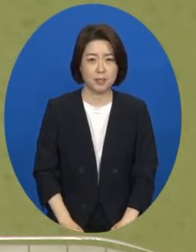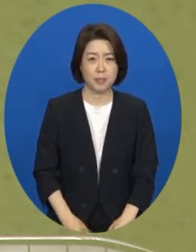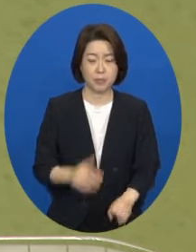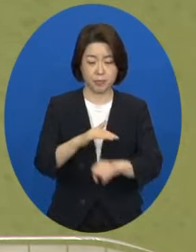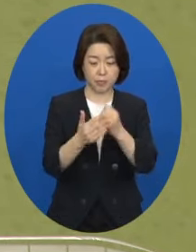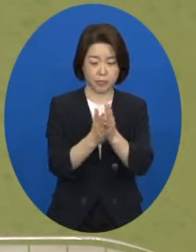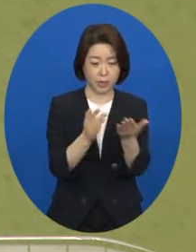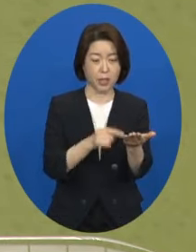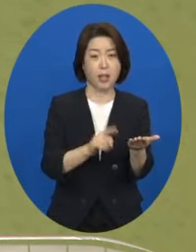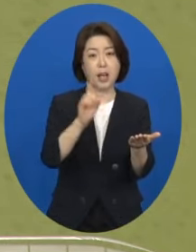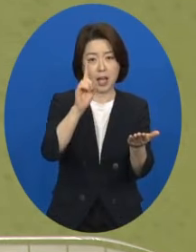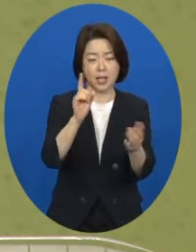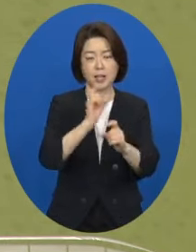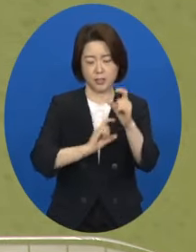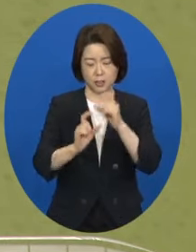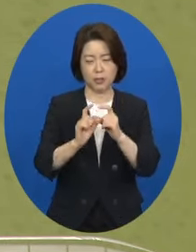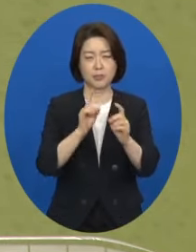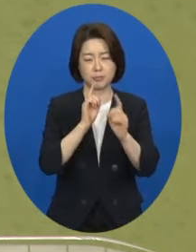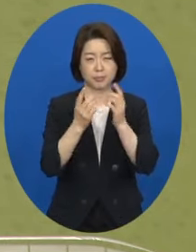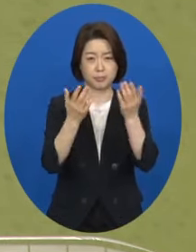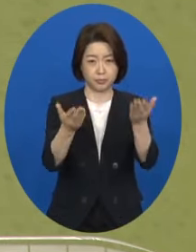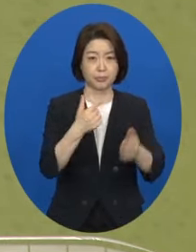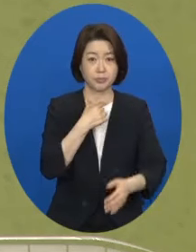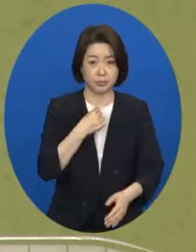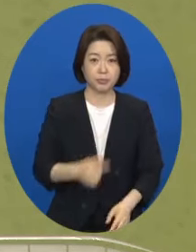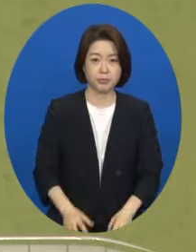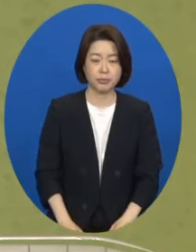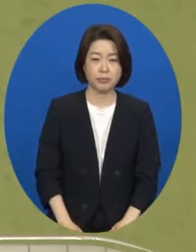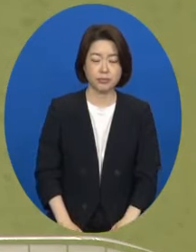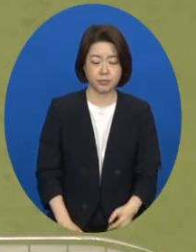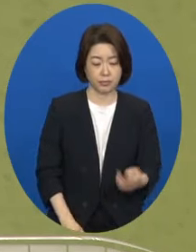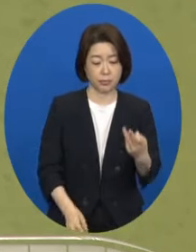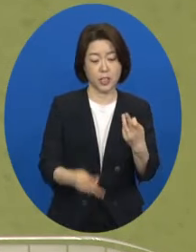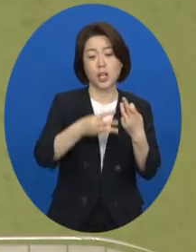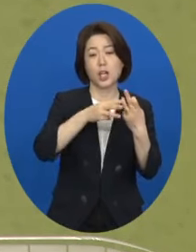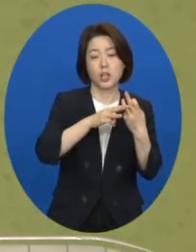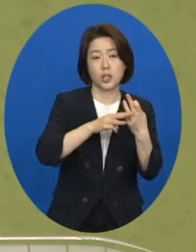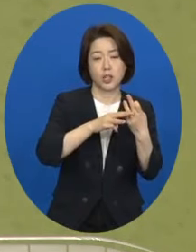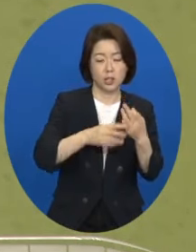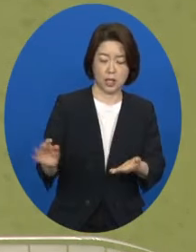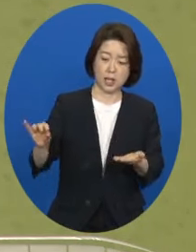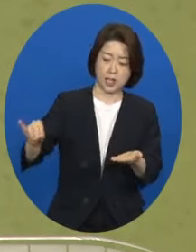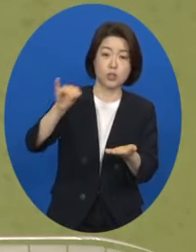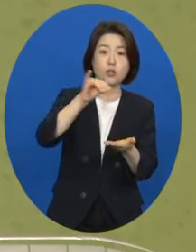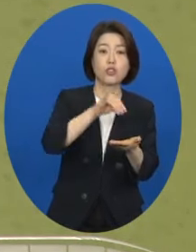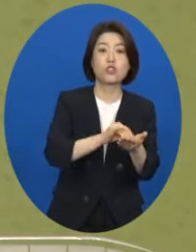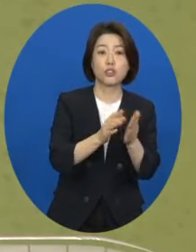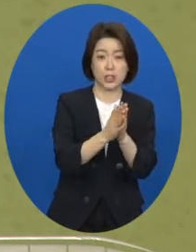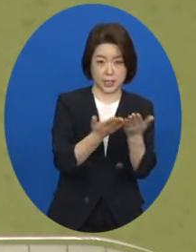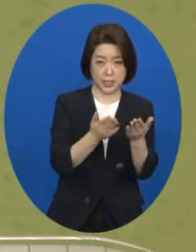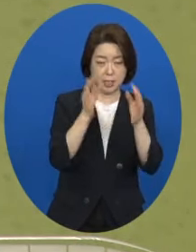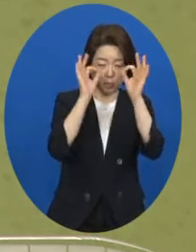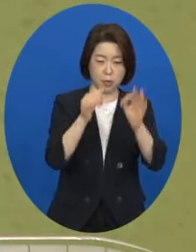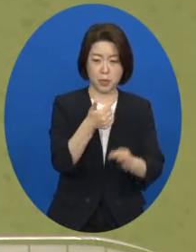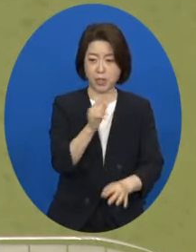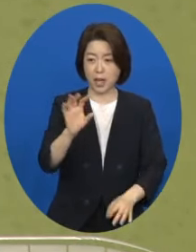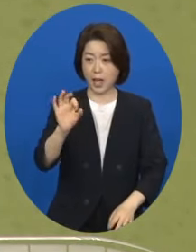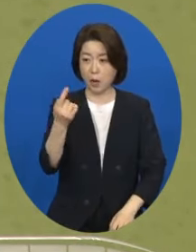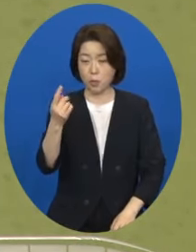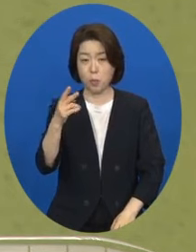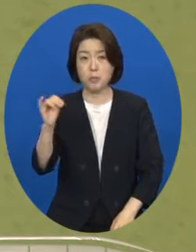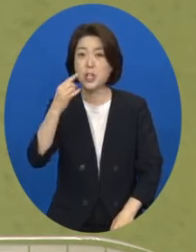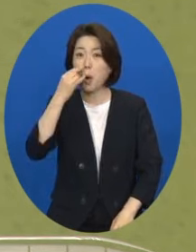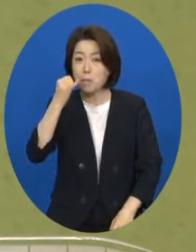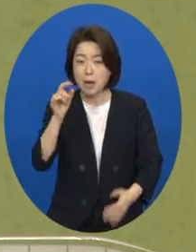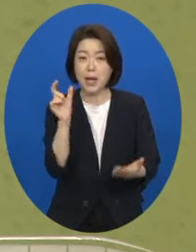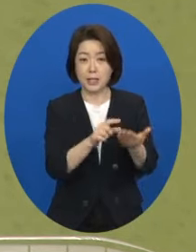성경에서 한 가지만 더 나누고 마치겠습니다. 룻기에 보면 나오미가 나오는데요, 베들레헴에 기근이 들었어요.